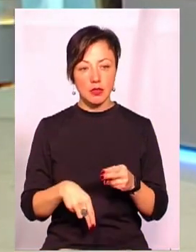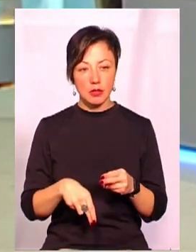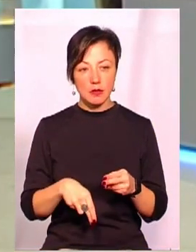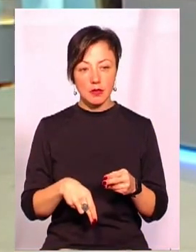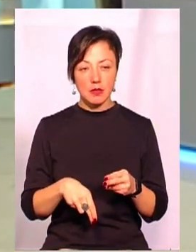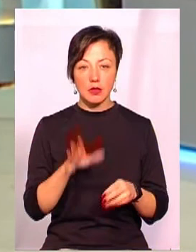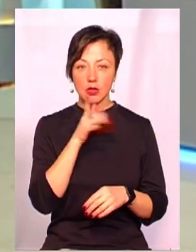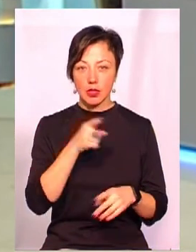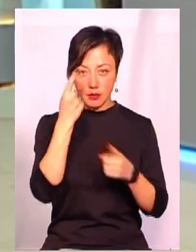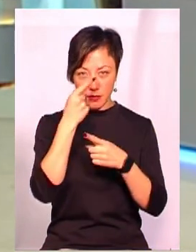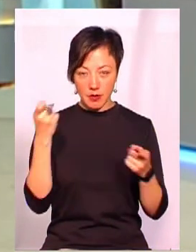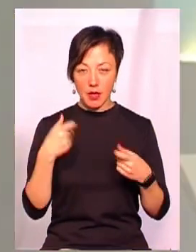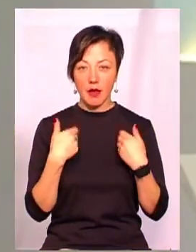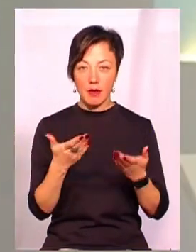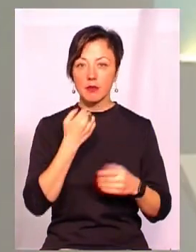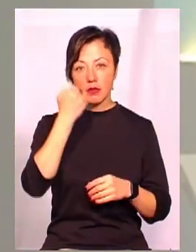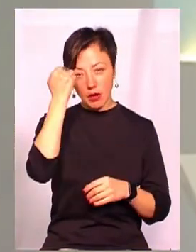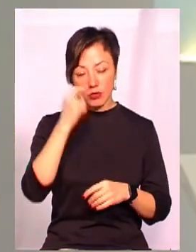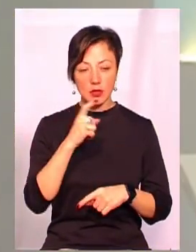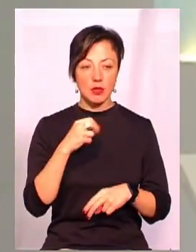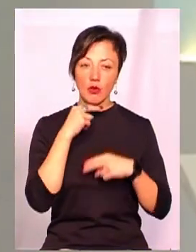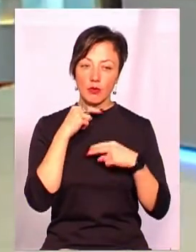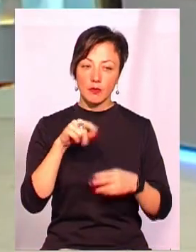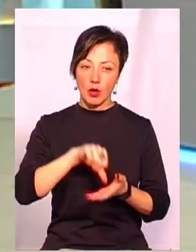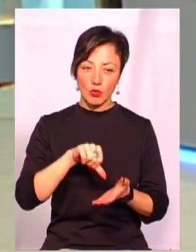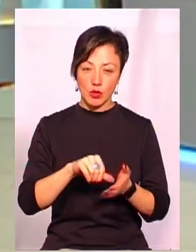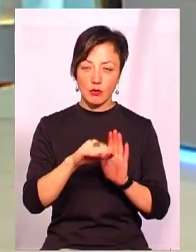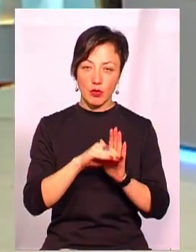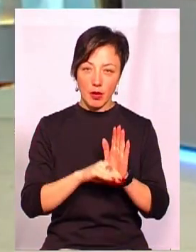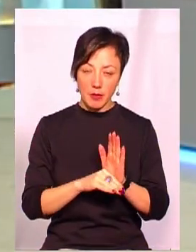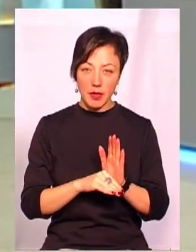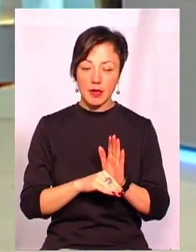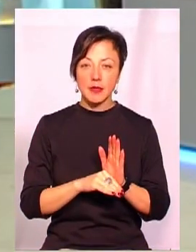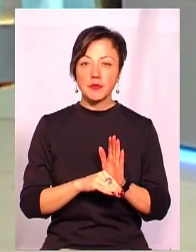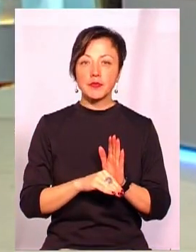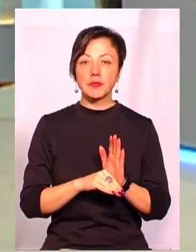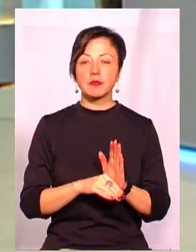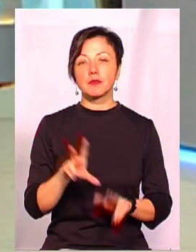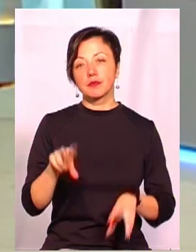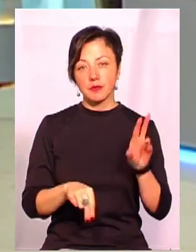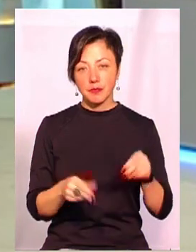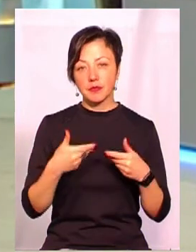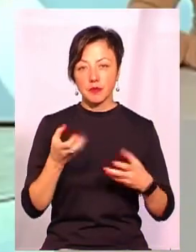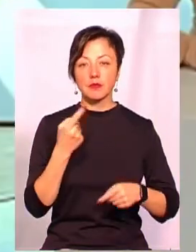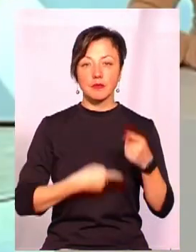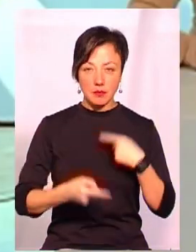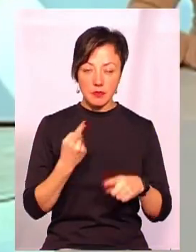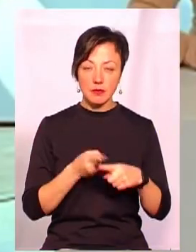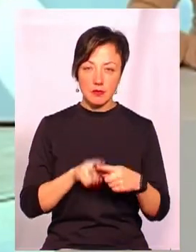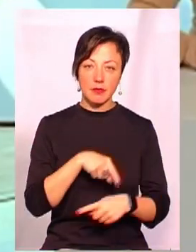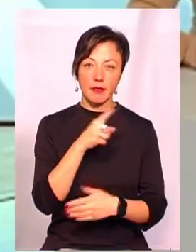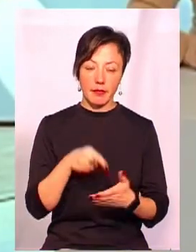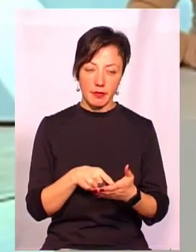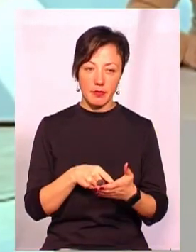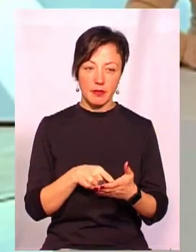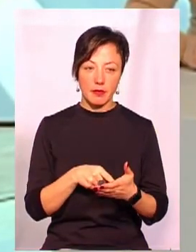завершився, час в ефірі. Я вам дякую за участь у програмі. Сподіваюся, що ми ще повернемося до